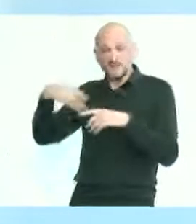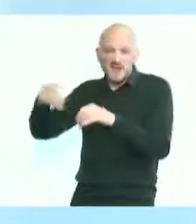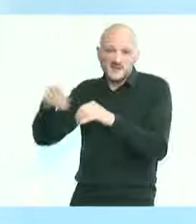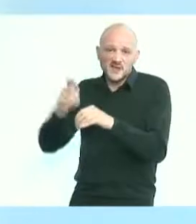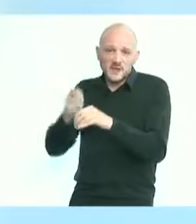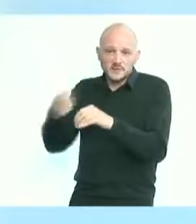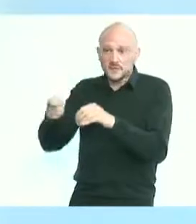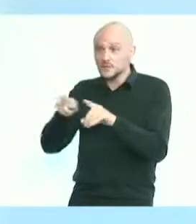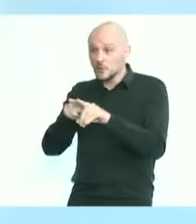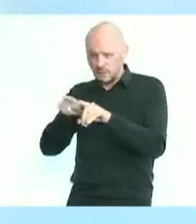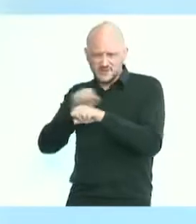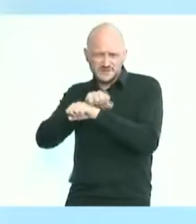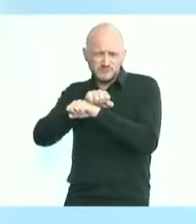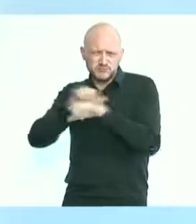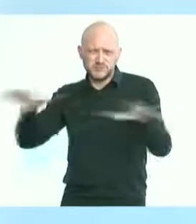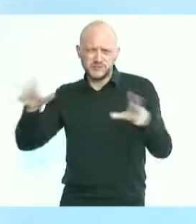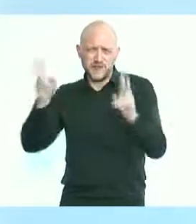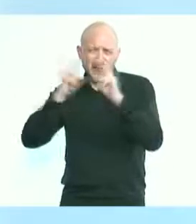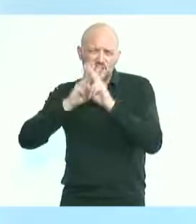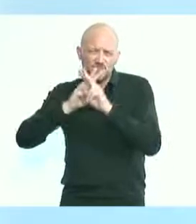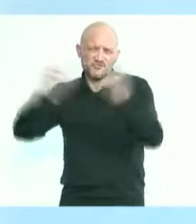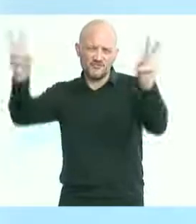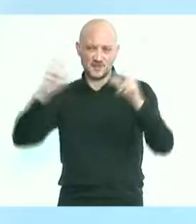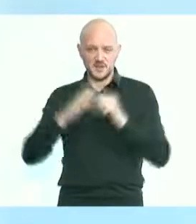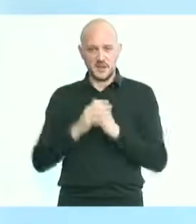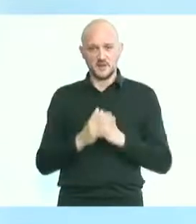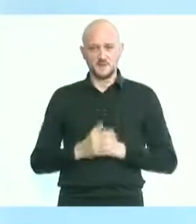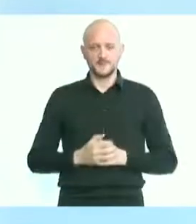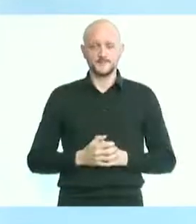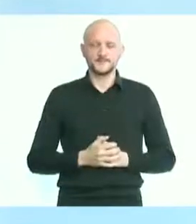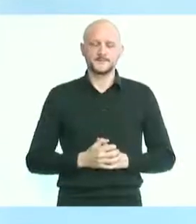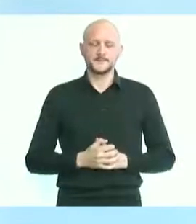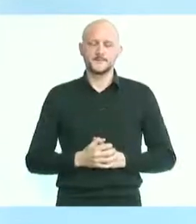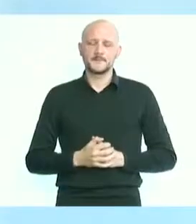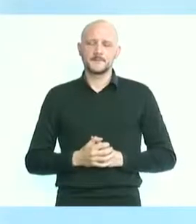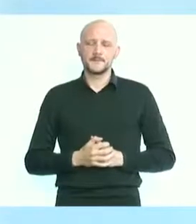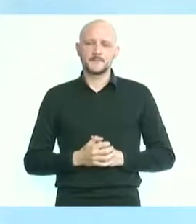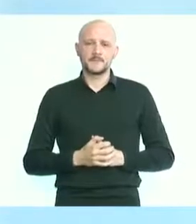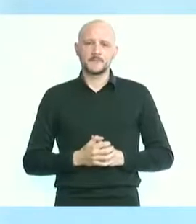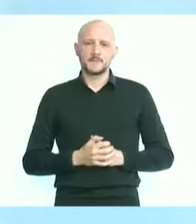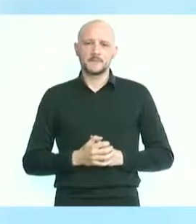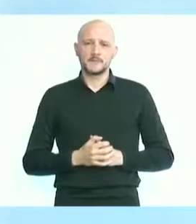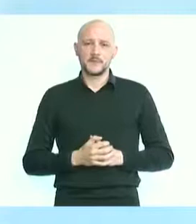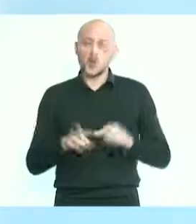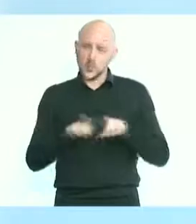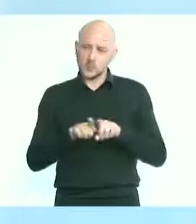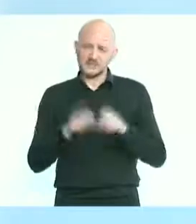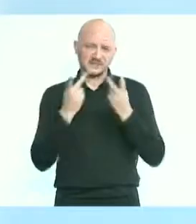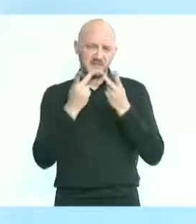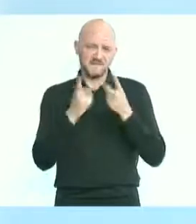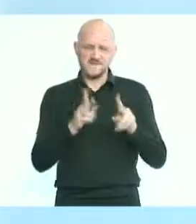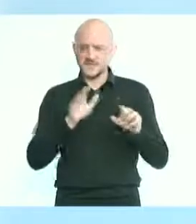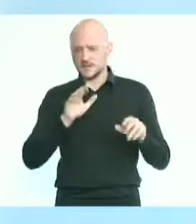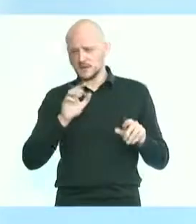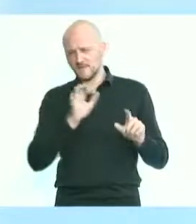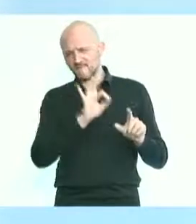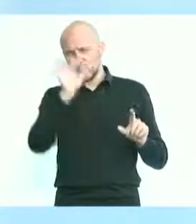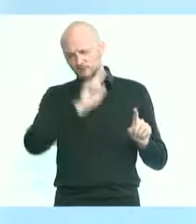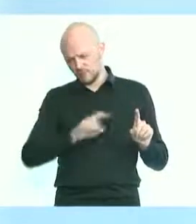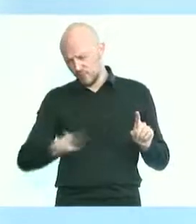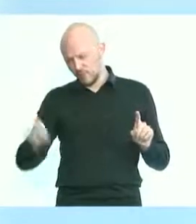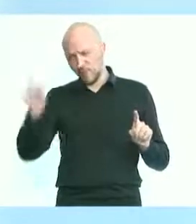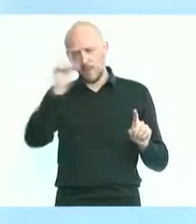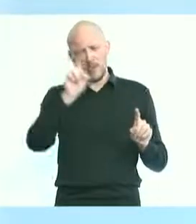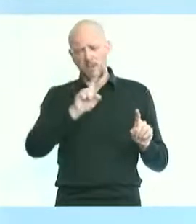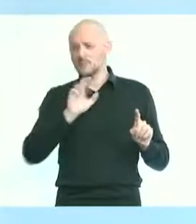qu'il peut aussi être acteur pour changer la donne. J'incite toutes les collectivités à miser sur les compétences et l'énergie de ces